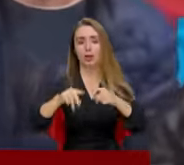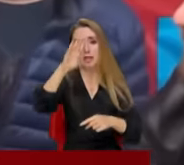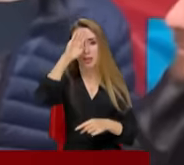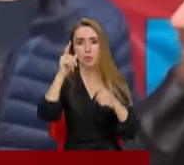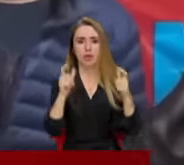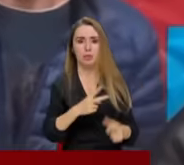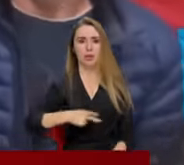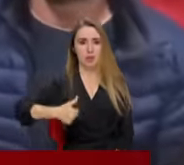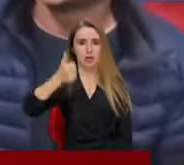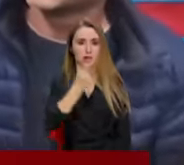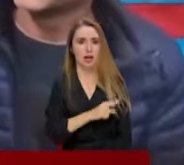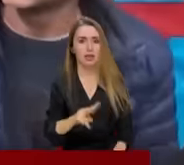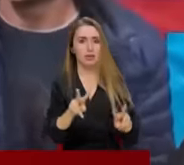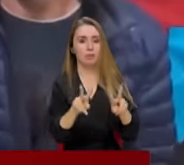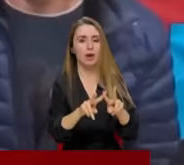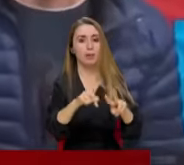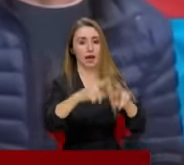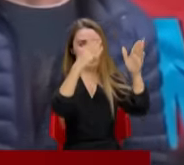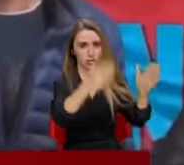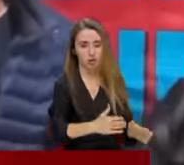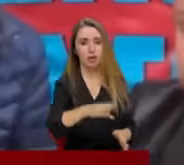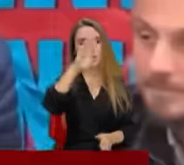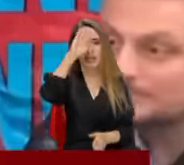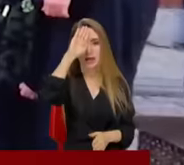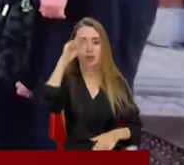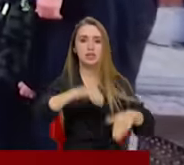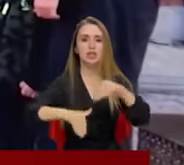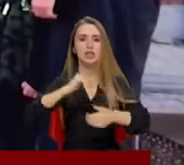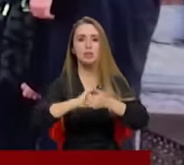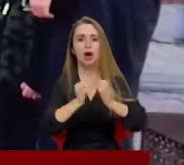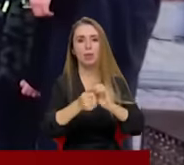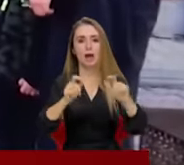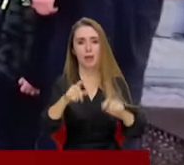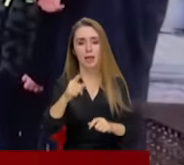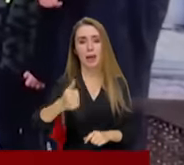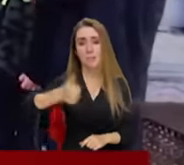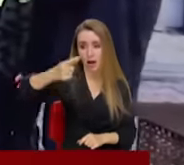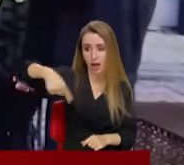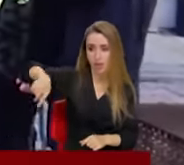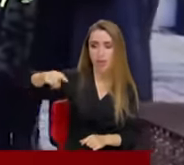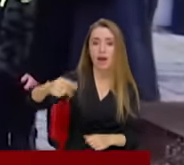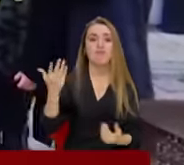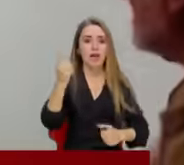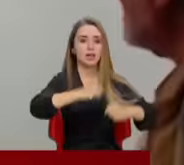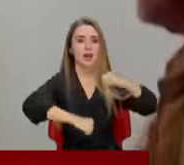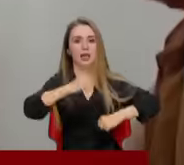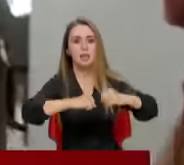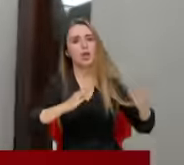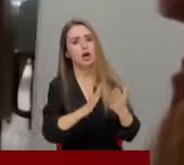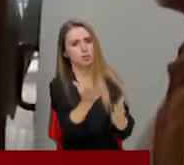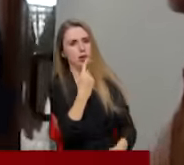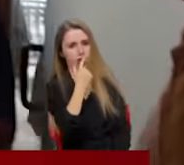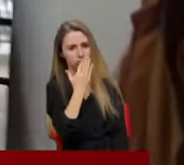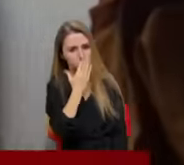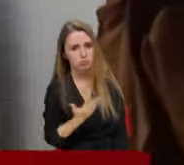İstanbul Büyükşehir Belediye Başkan adayı Mehmet Altınöz de İstanbul'da seçim kampanyası yürüten bakanlara ve rakibine karşıma çıkın diye